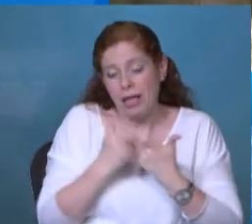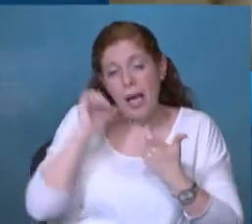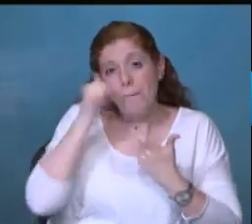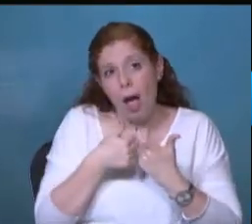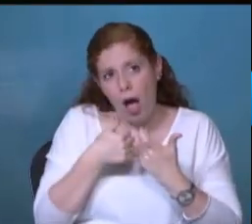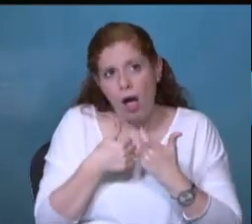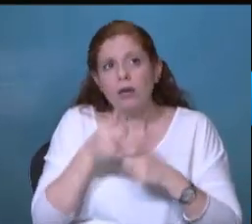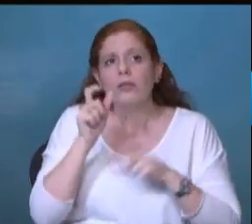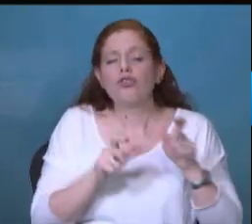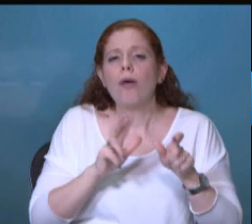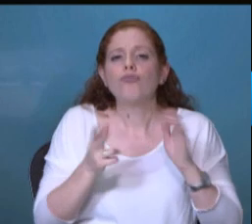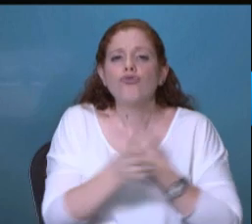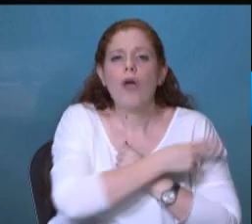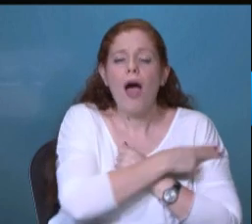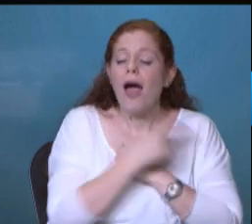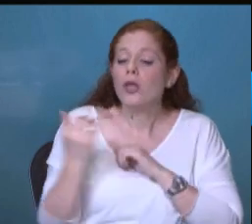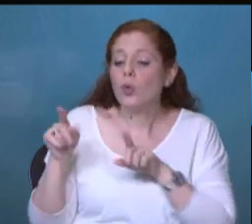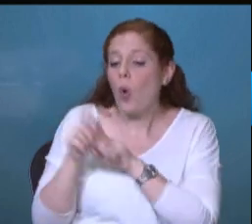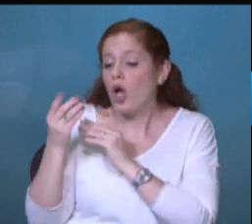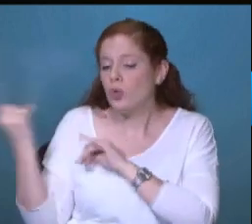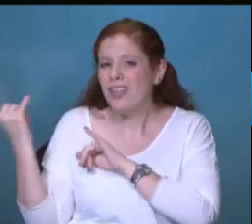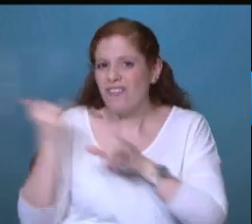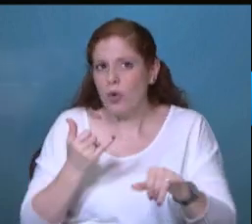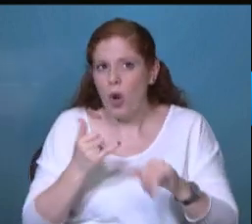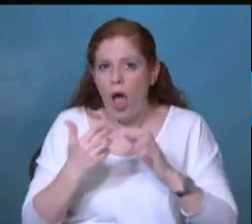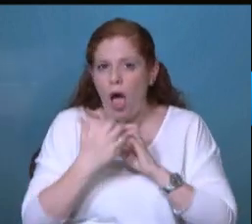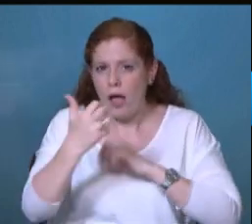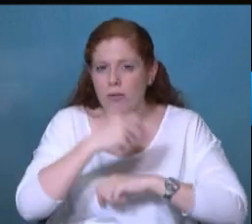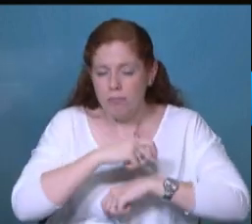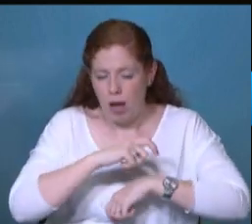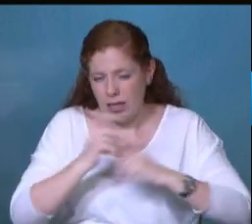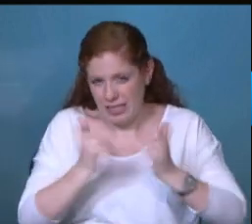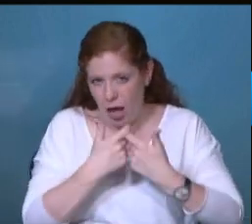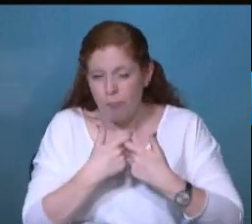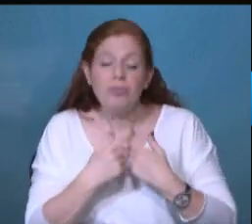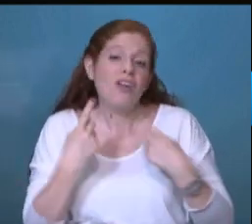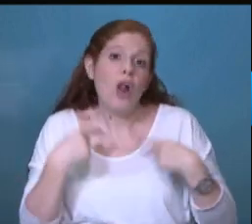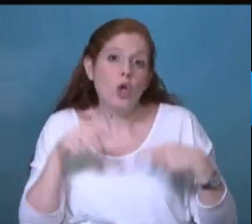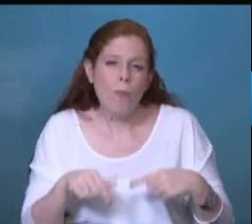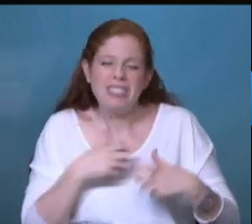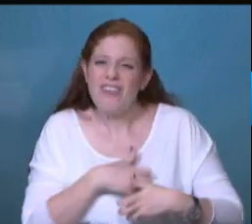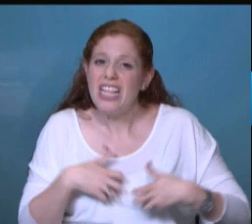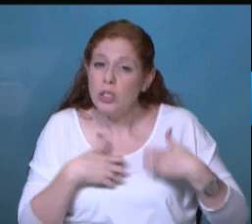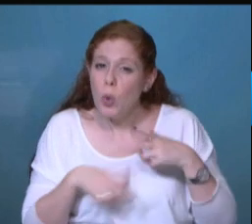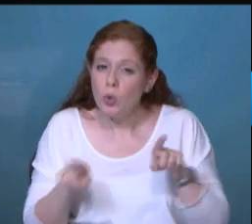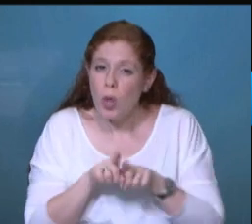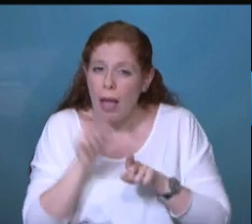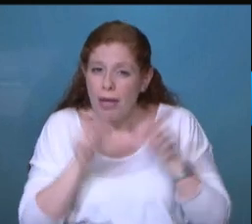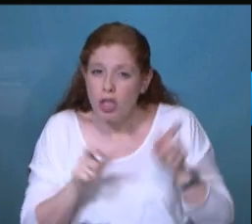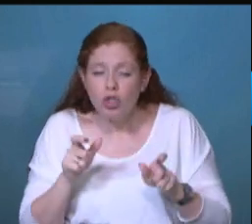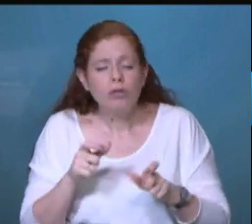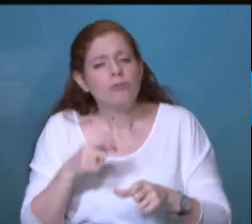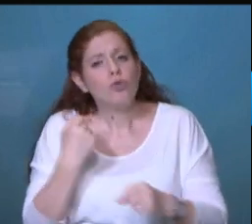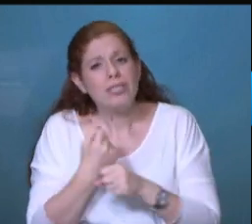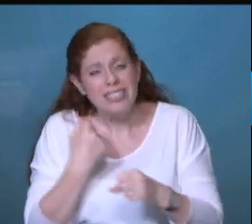אנשי המשטרה להביא את אותו חשוד להערכת מעצר בבית המשפט, ועל היום הזה בשטח, על התסכול של אותם האנשים שעוסקים בגידול